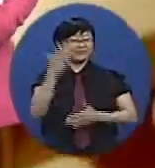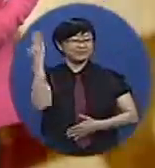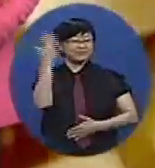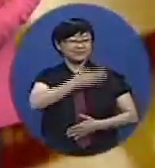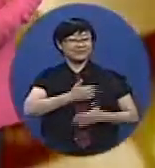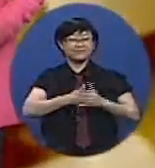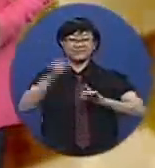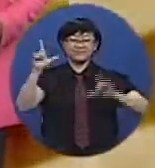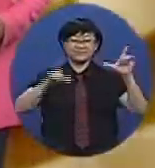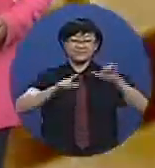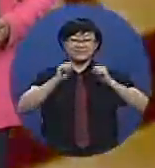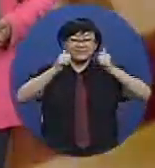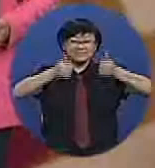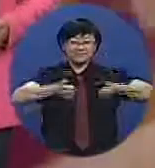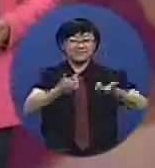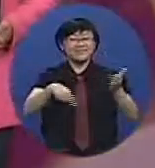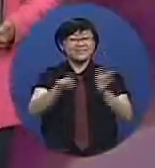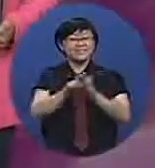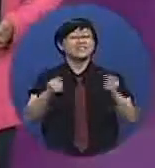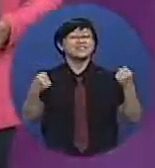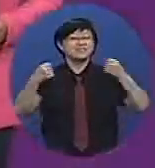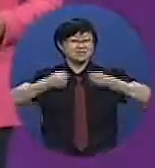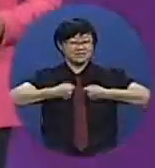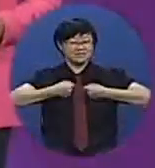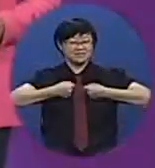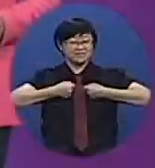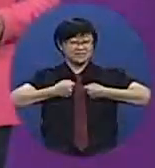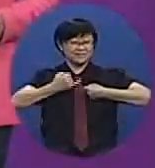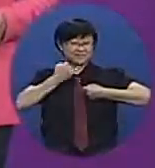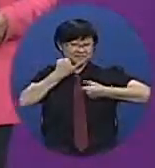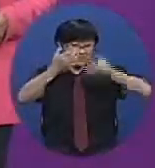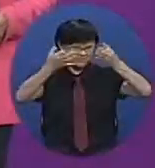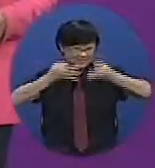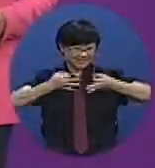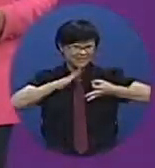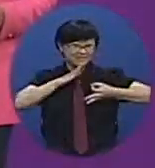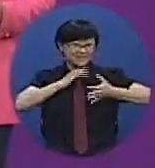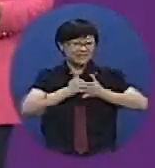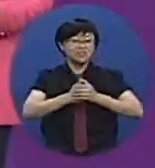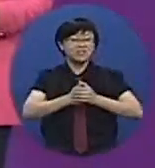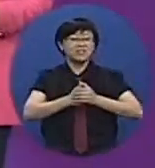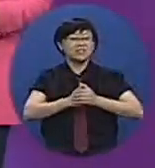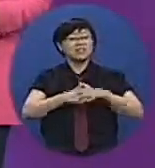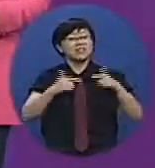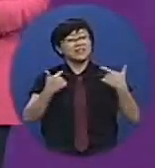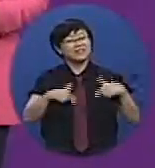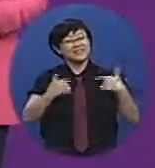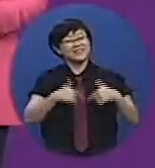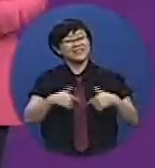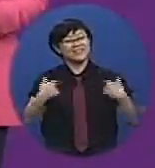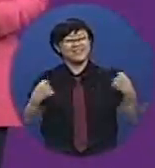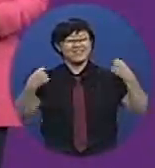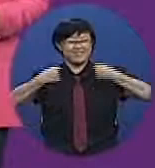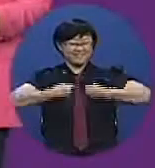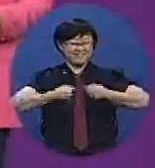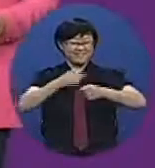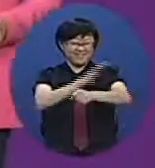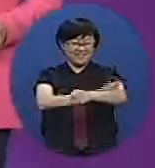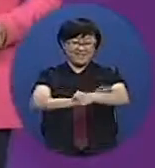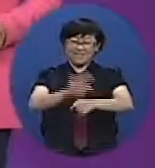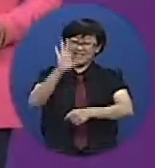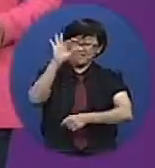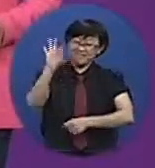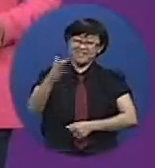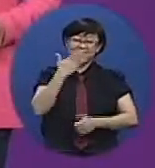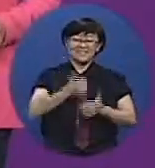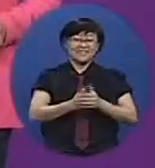깔끔하게 인사드리고자 입었습니다. 괜찮아요? 예, 항상, 예, 항상 옷은 깔끔하게 예. 제가 보니까 네.